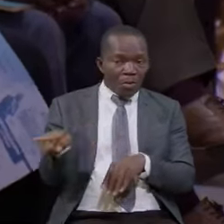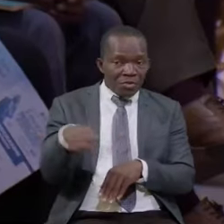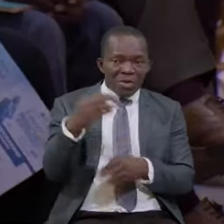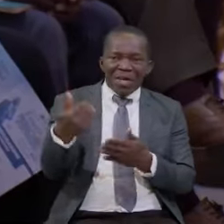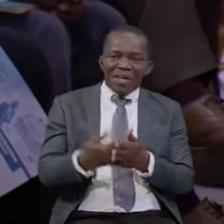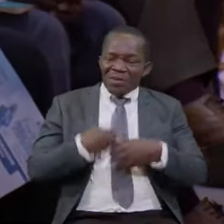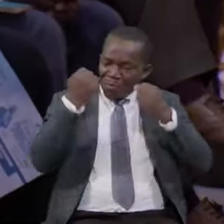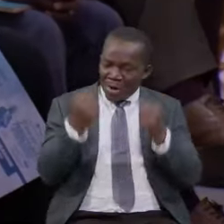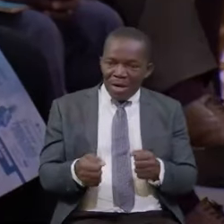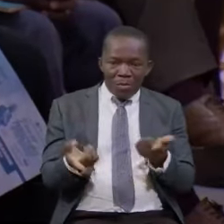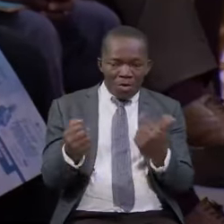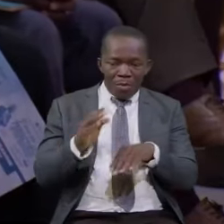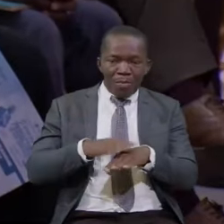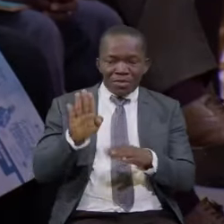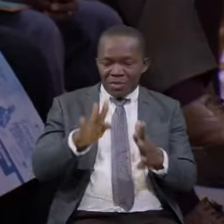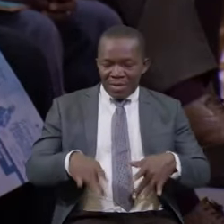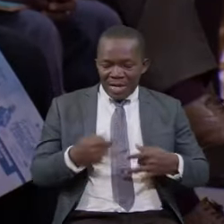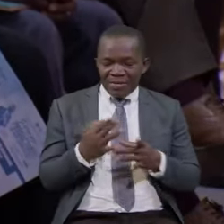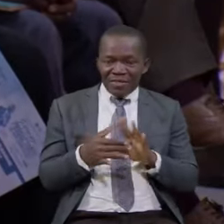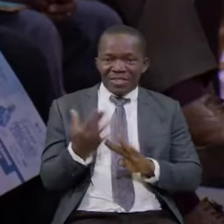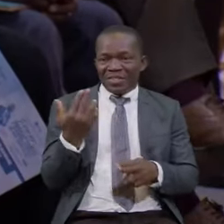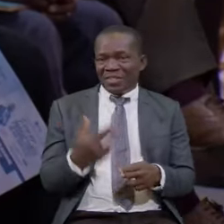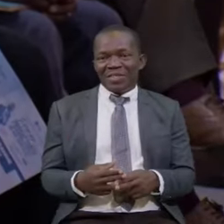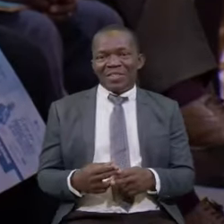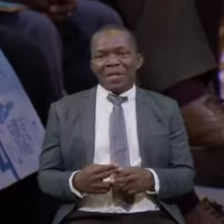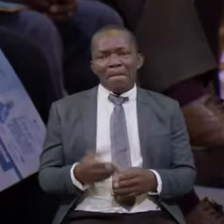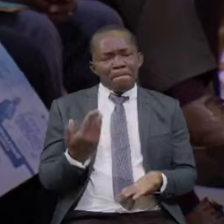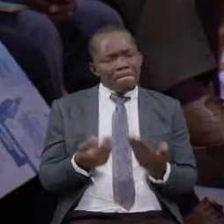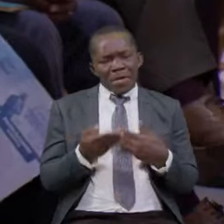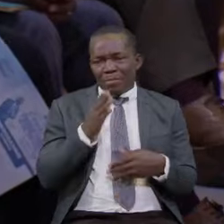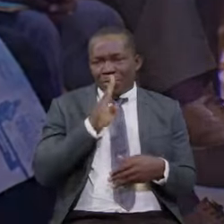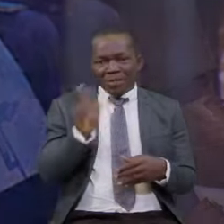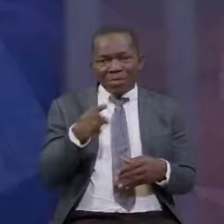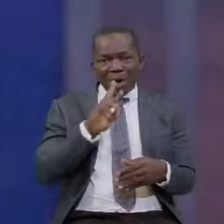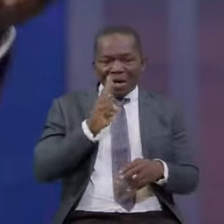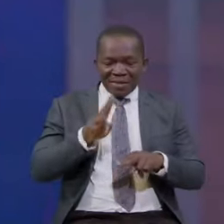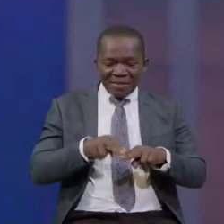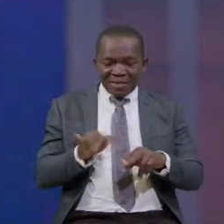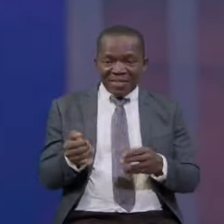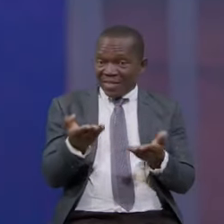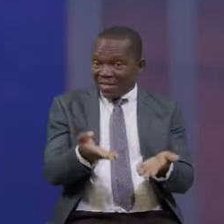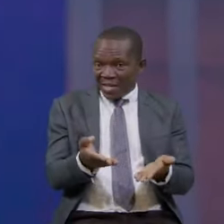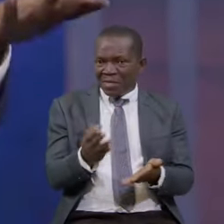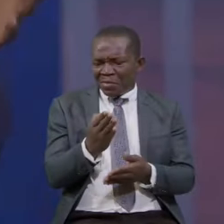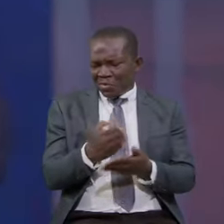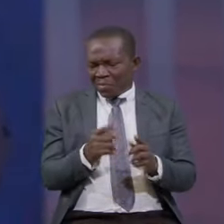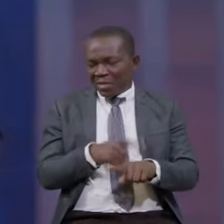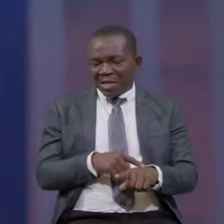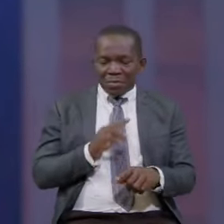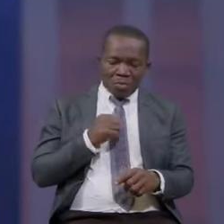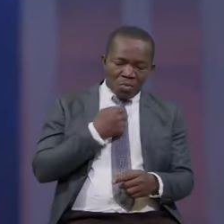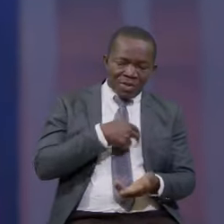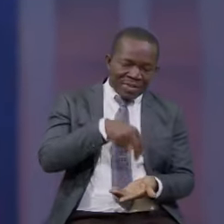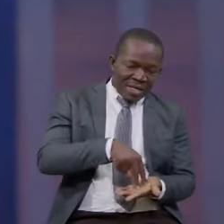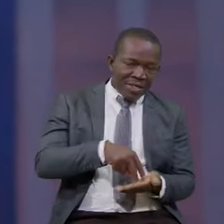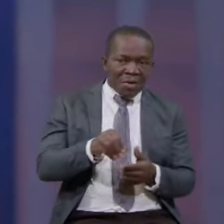vie vous savez peut-être tu es assis là-bas maintenant parfois on se lève parfois on s'assoit comme je suis debout maintenant et vous